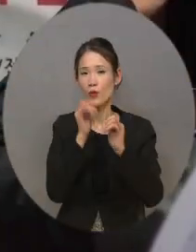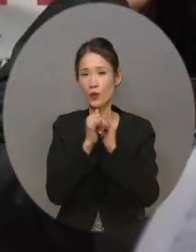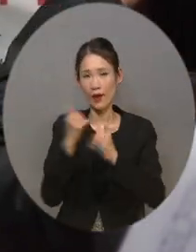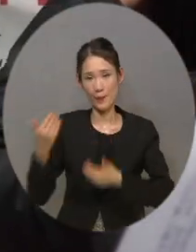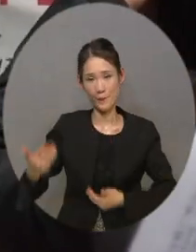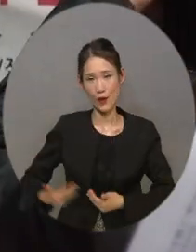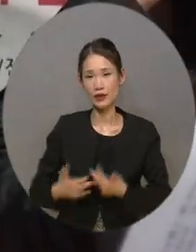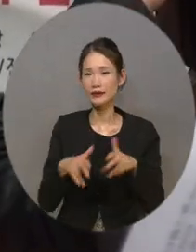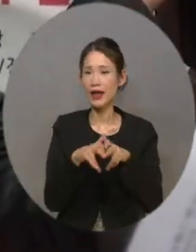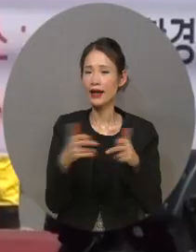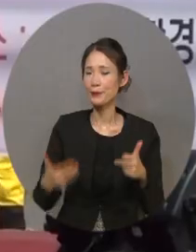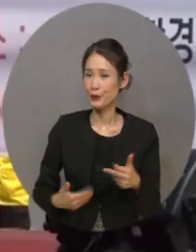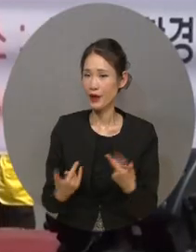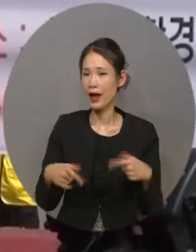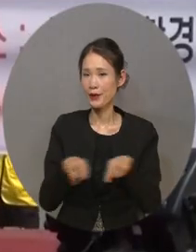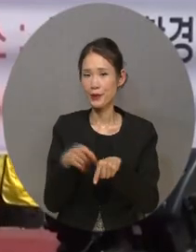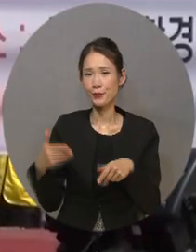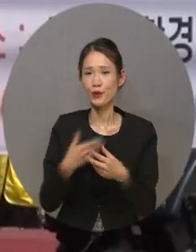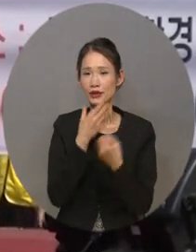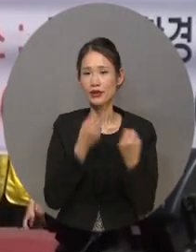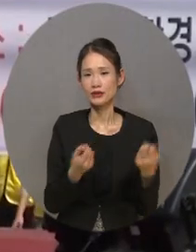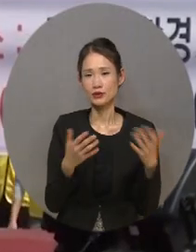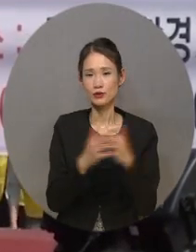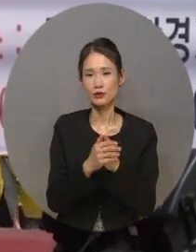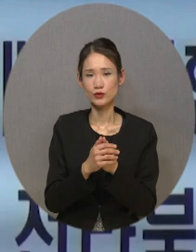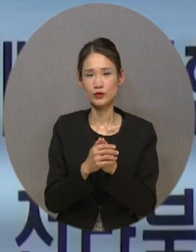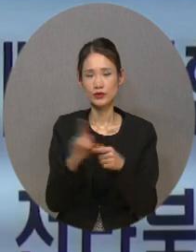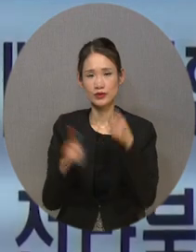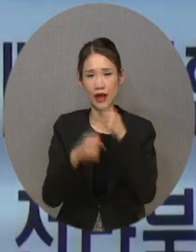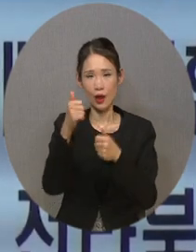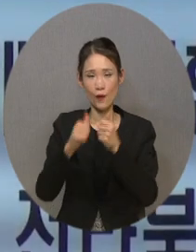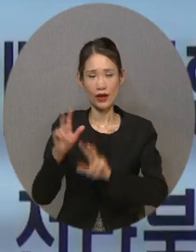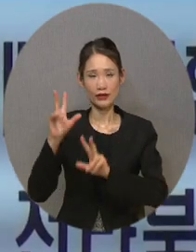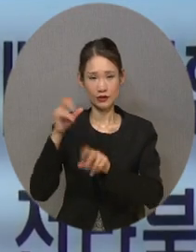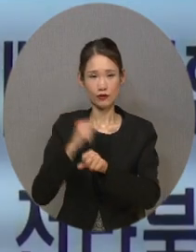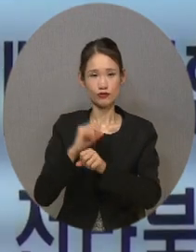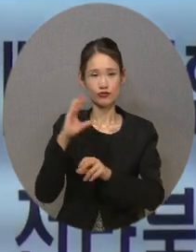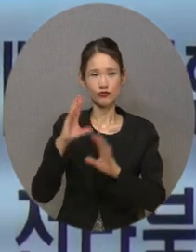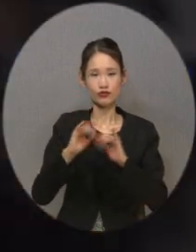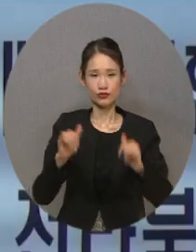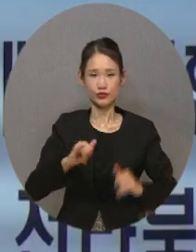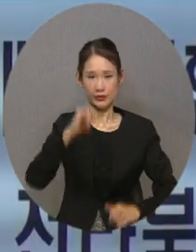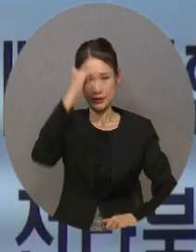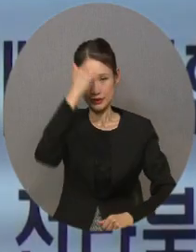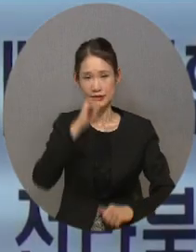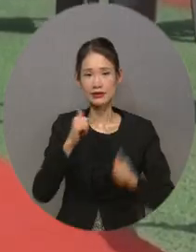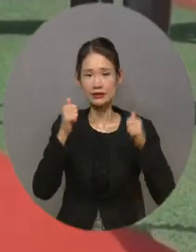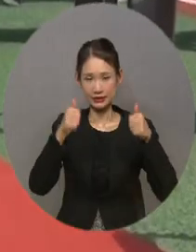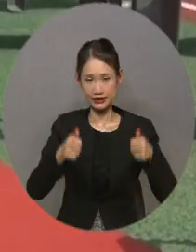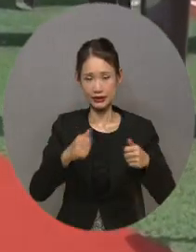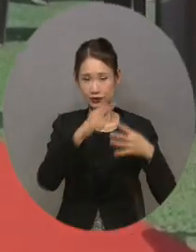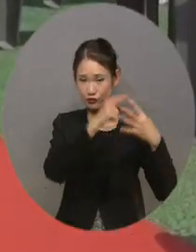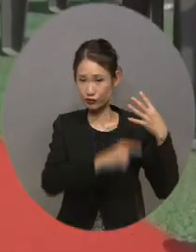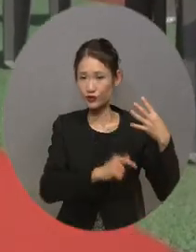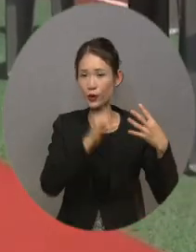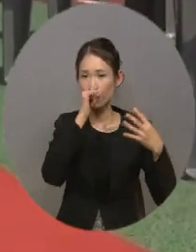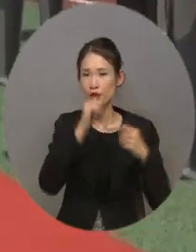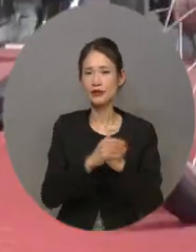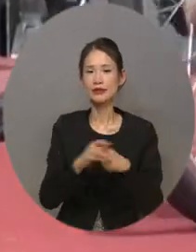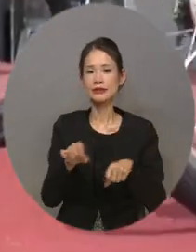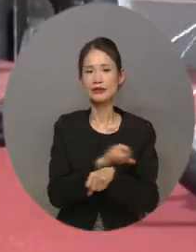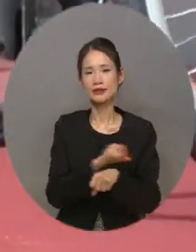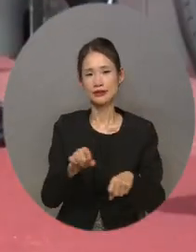모델들이 함께 만들어낸 모델쇼에 이어서 개회 선언, 국민의례, 장애인 인권 선언문 낭독순으로 진행되었으며